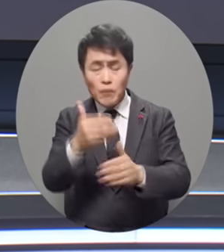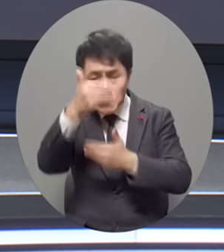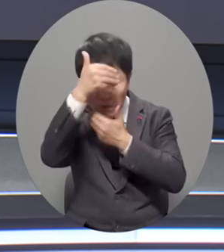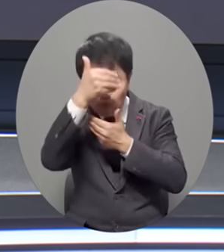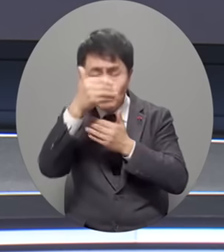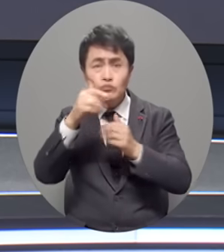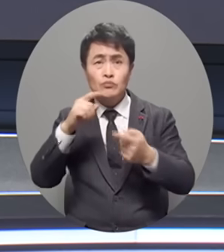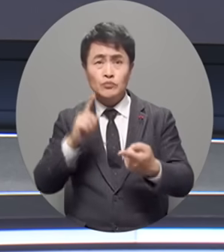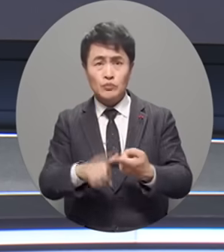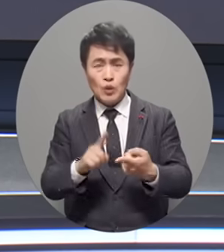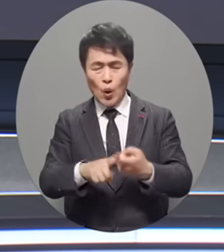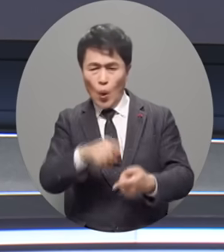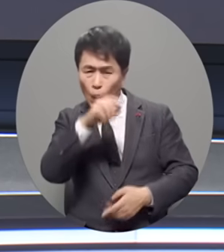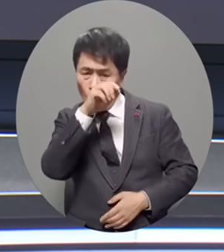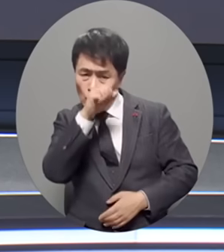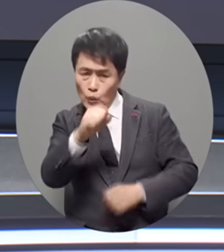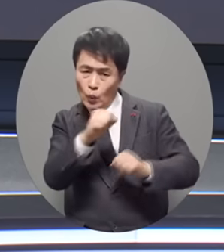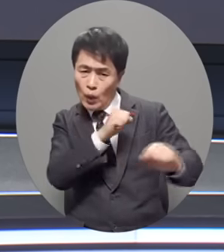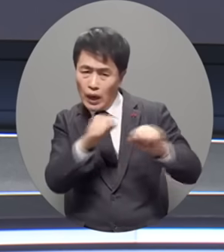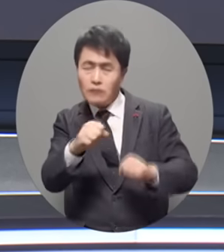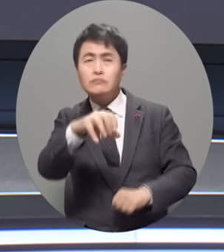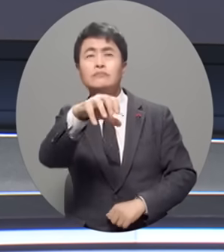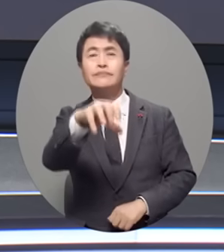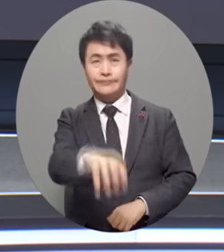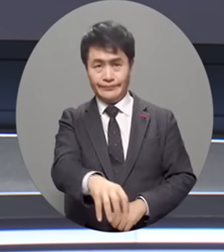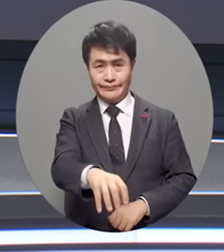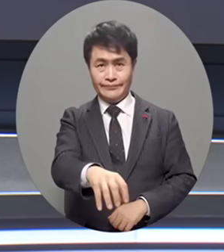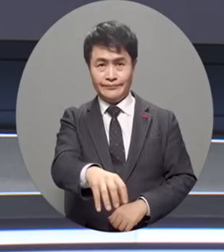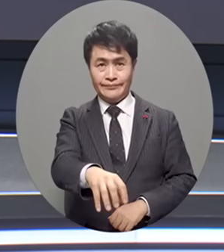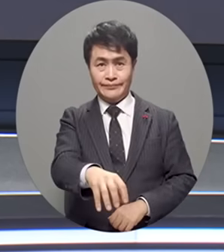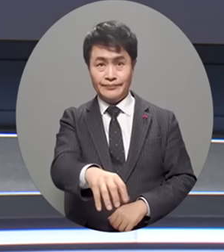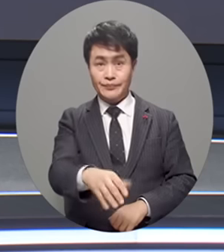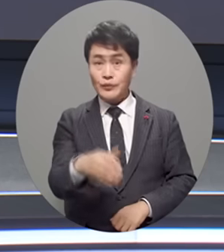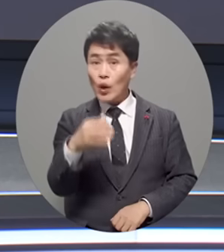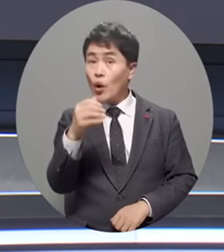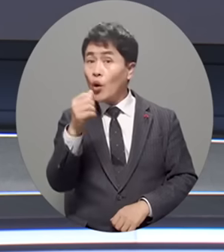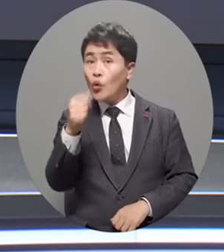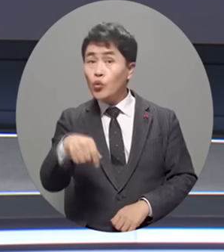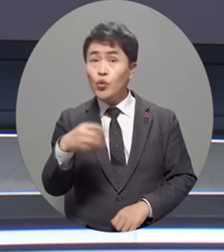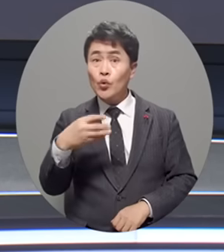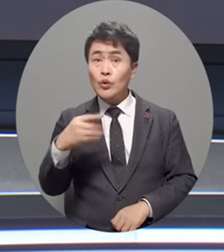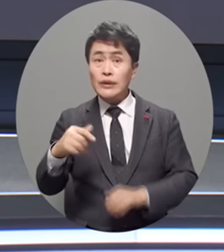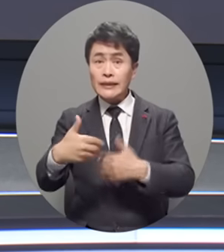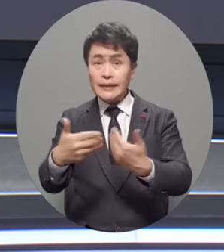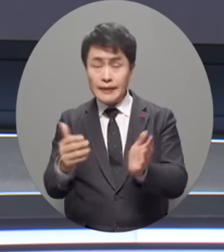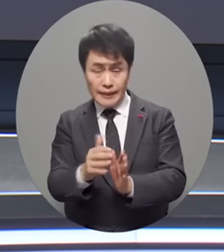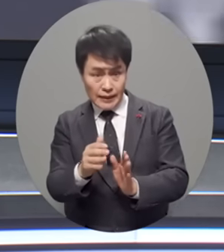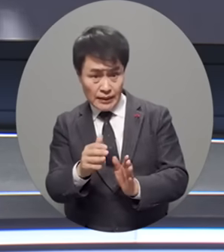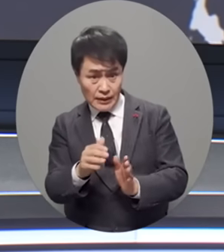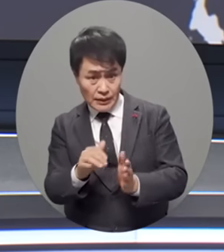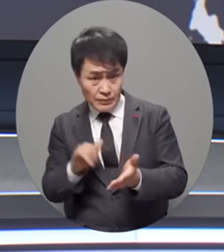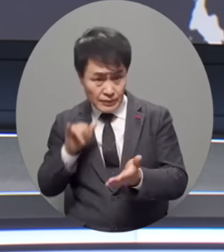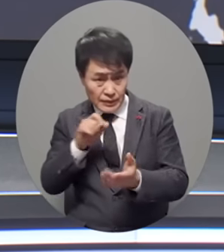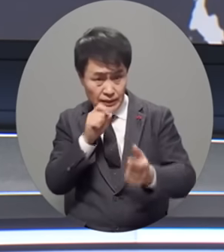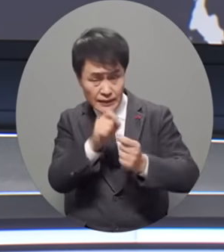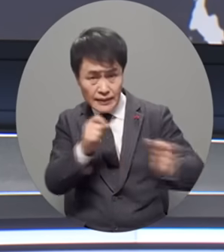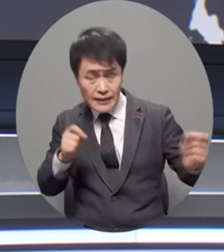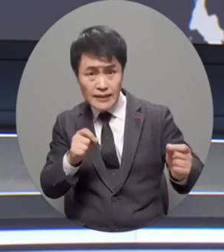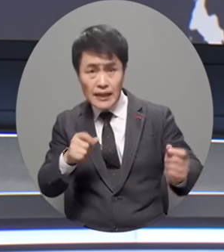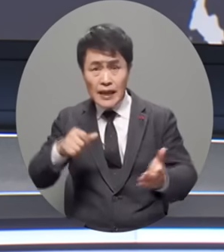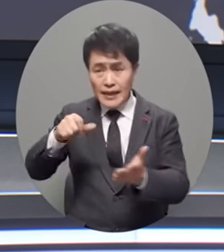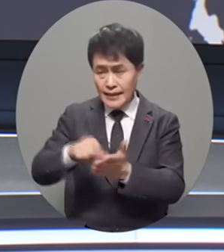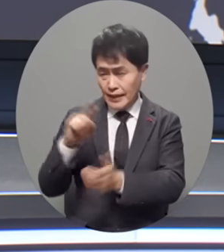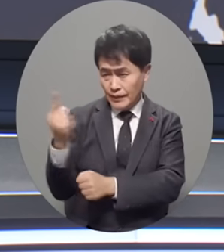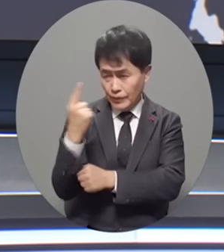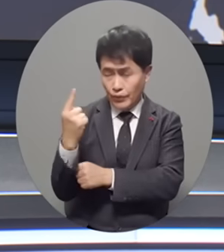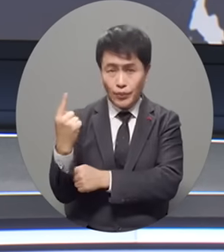무장세력에게도 좋은 활동 무대가 됩니다. 후티 세력도 비행거리가 길지 않은 이란제 드론을